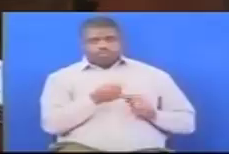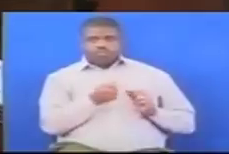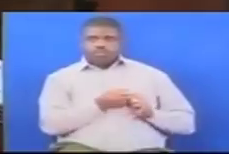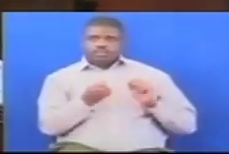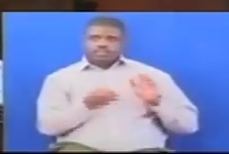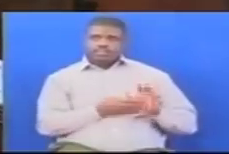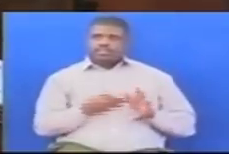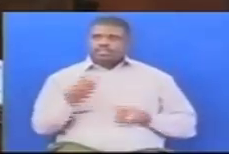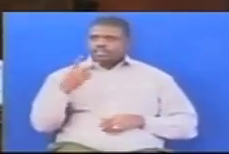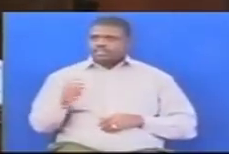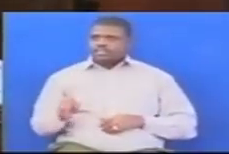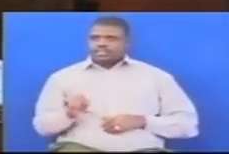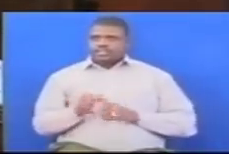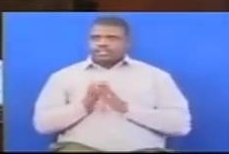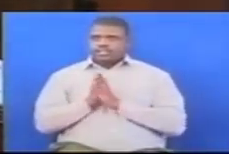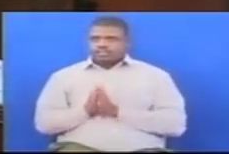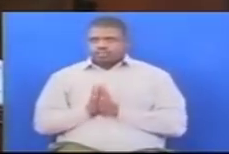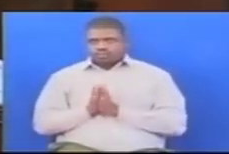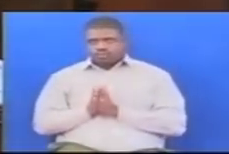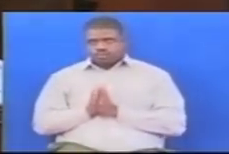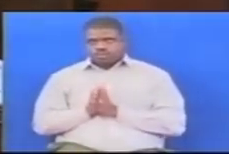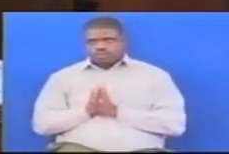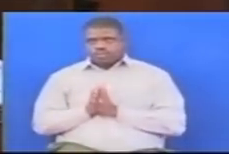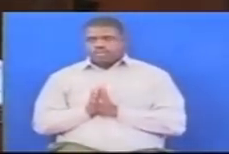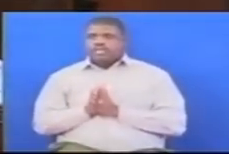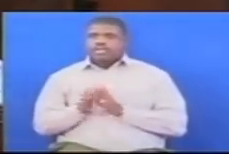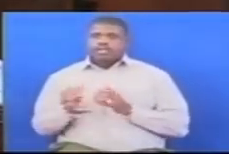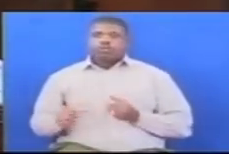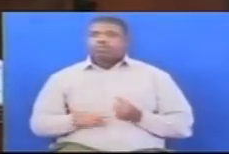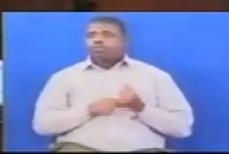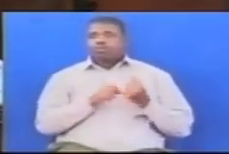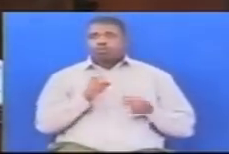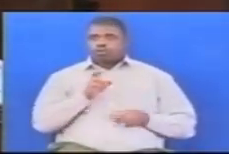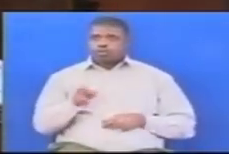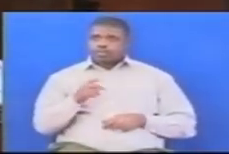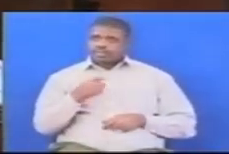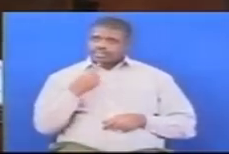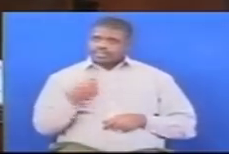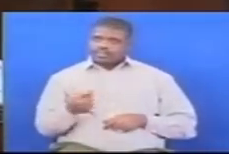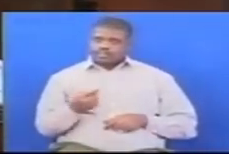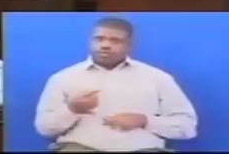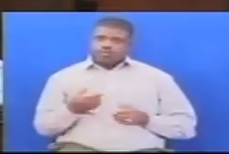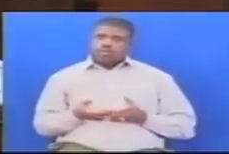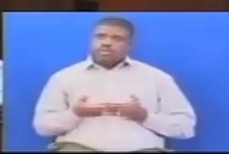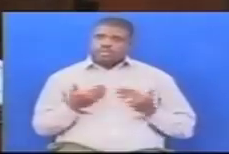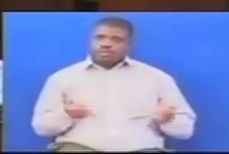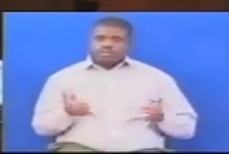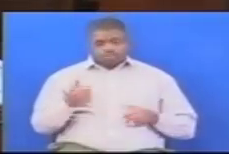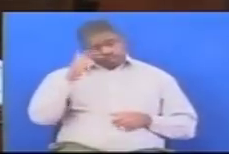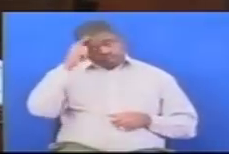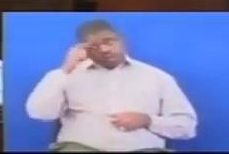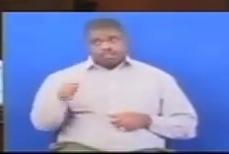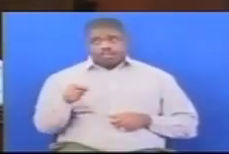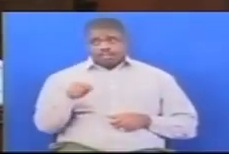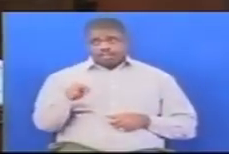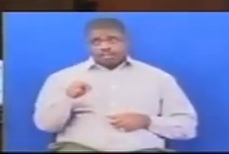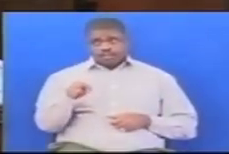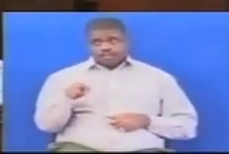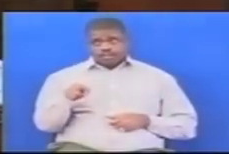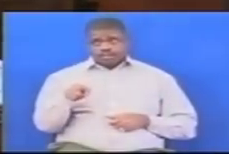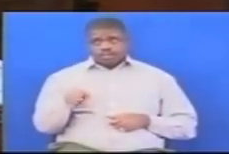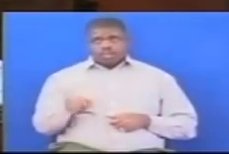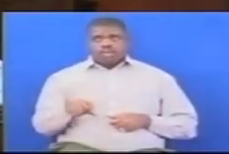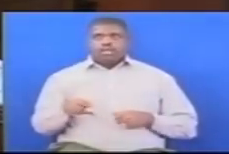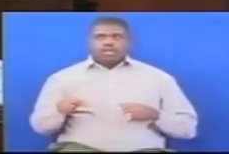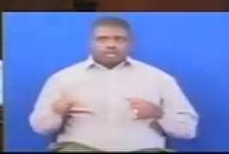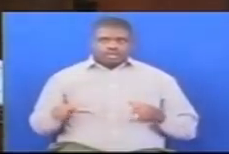2019-20. Nashukuru sana, nitaunga mkono hoja, lakini niseme kwa sababu nawaamini, naunga mkono